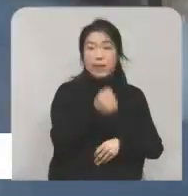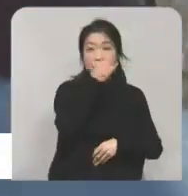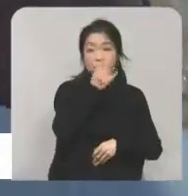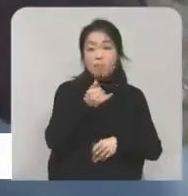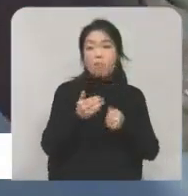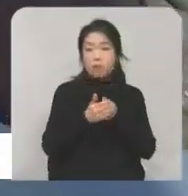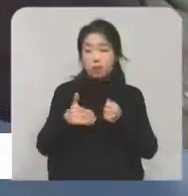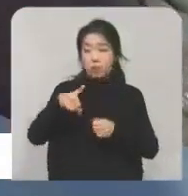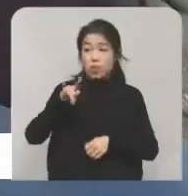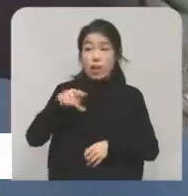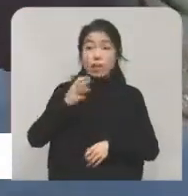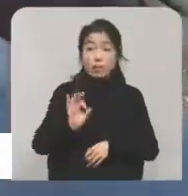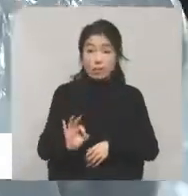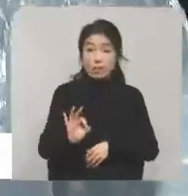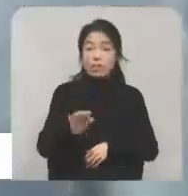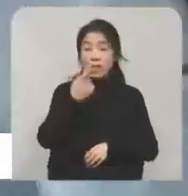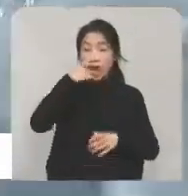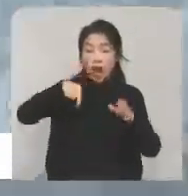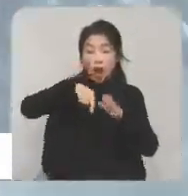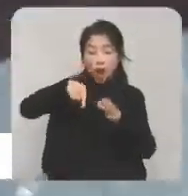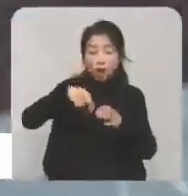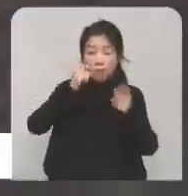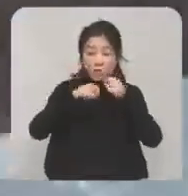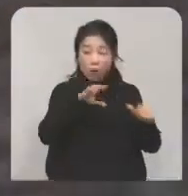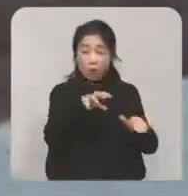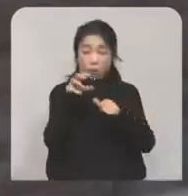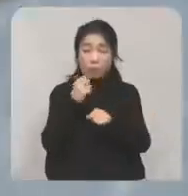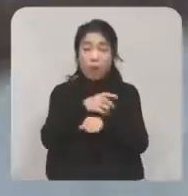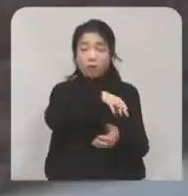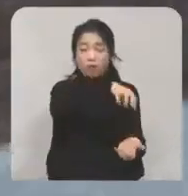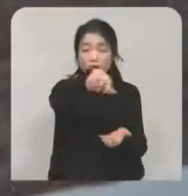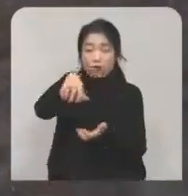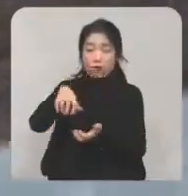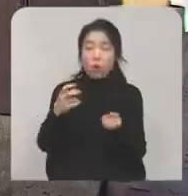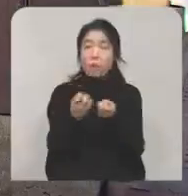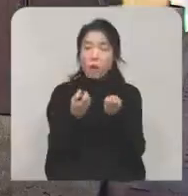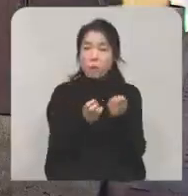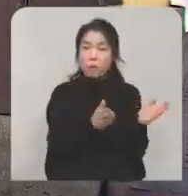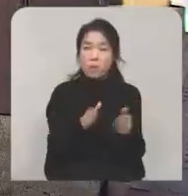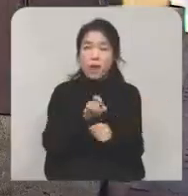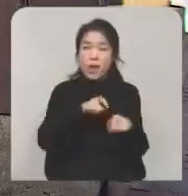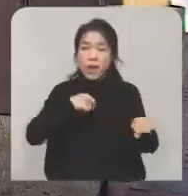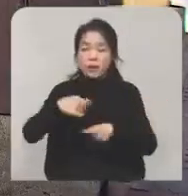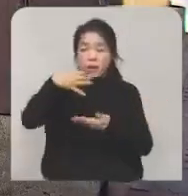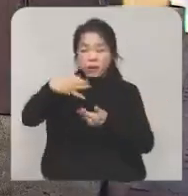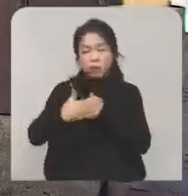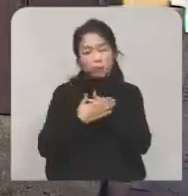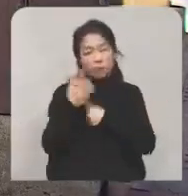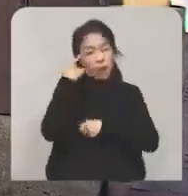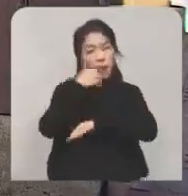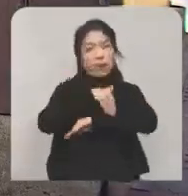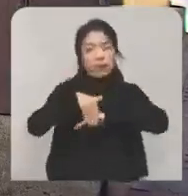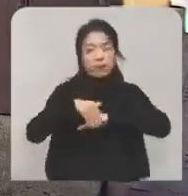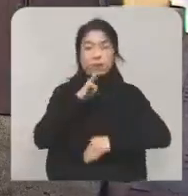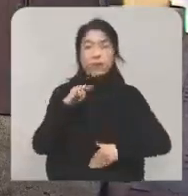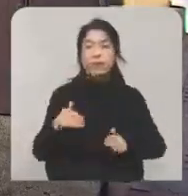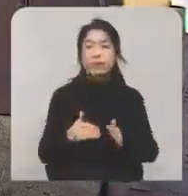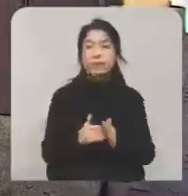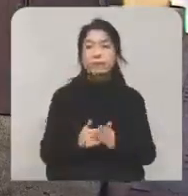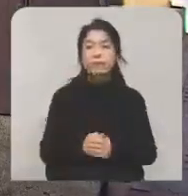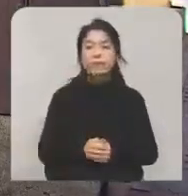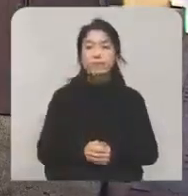가운데 강릉시 도 커피 폐기물 활용과 수거 책 마련 등의 행정 재정적 지원을 검토하기로 했습니다